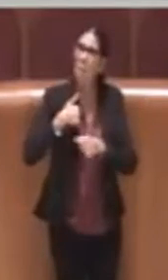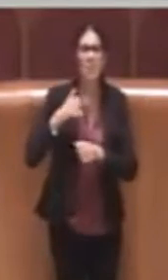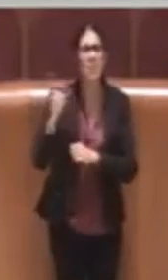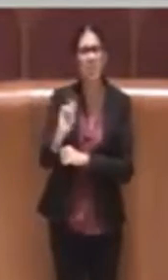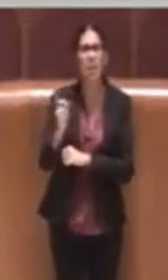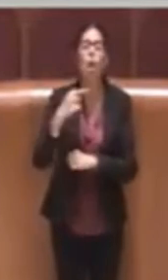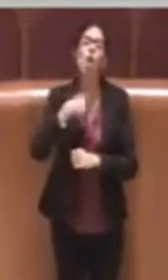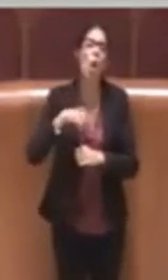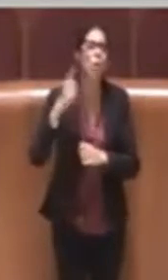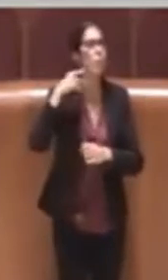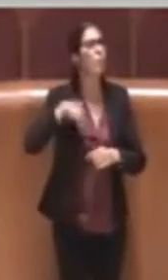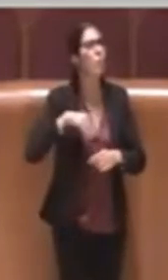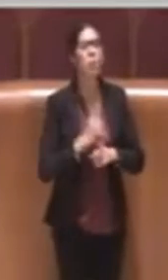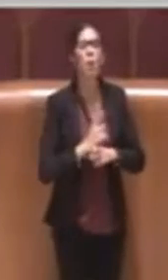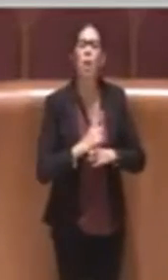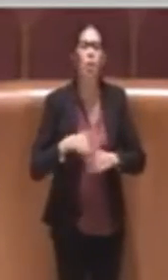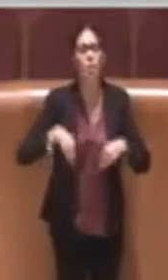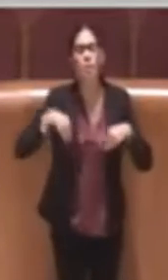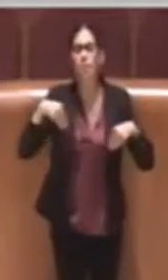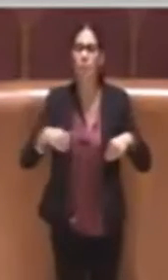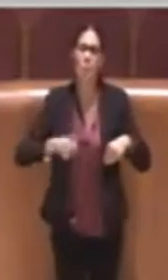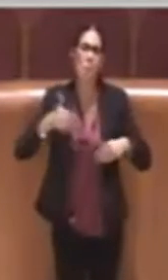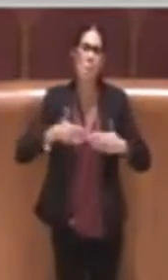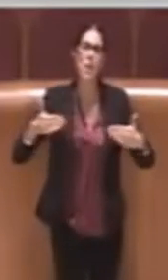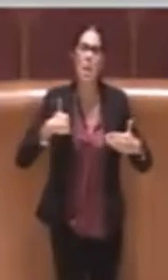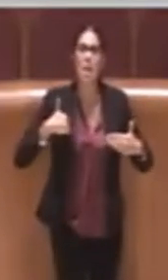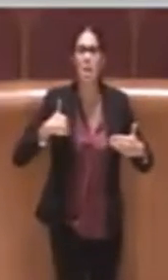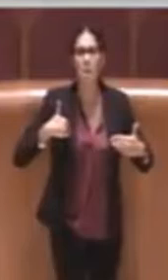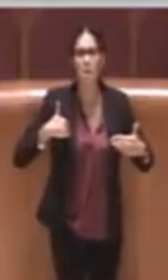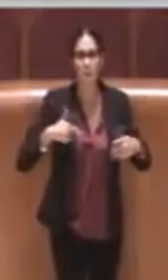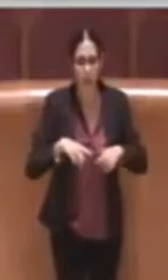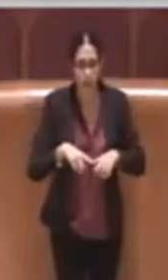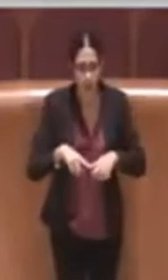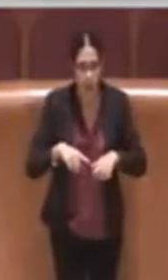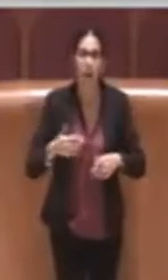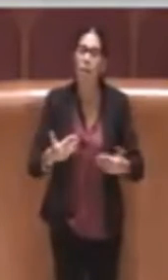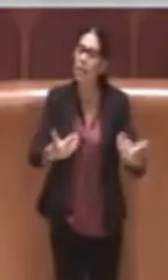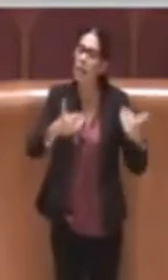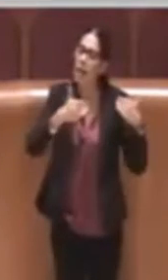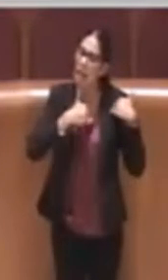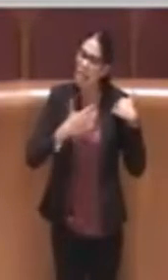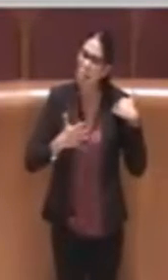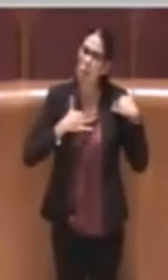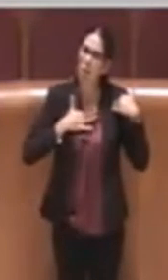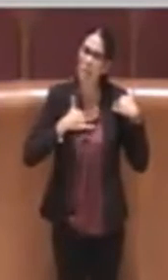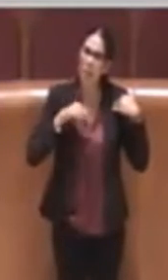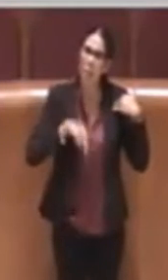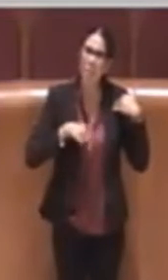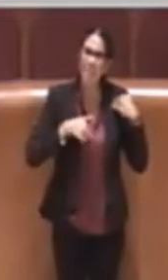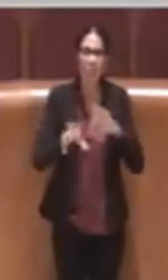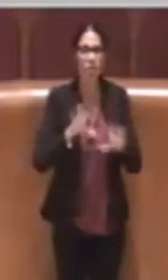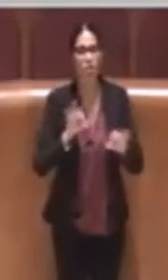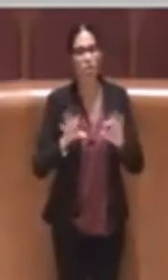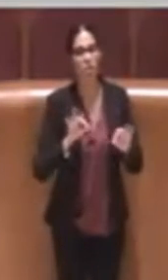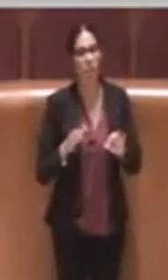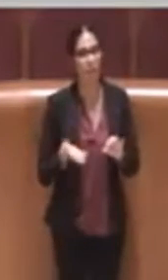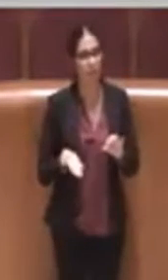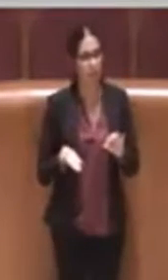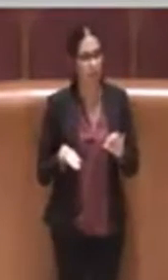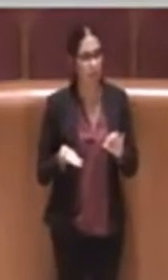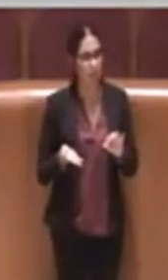quindi di assumere noi la responsabilità di fare delle scelte. Ma con questo